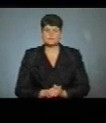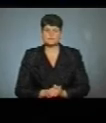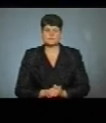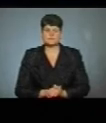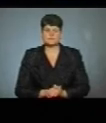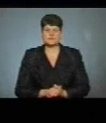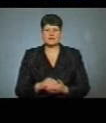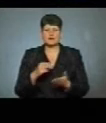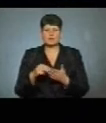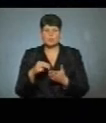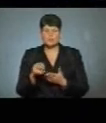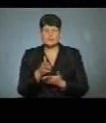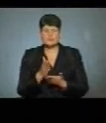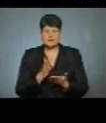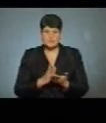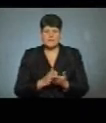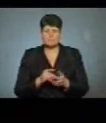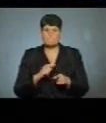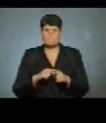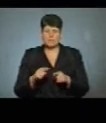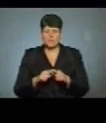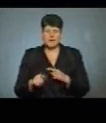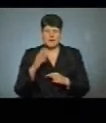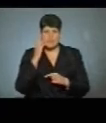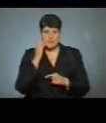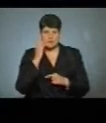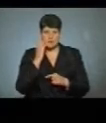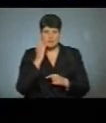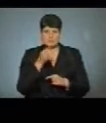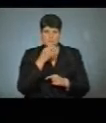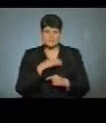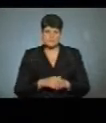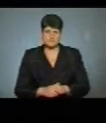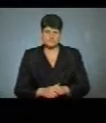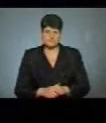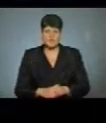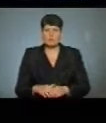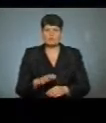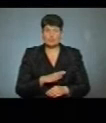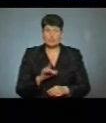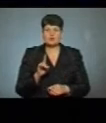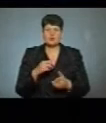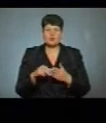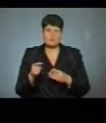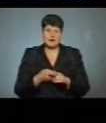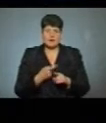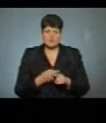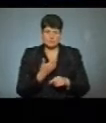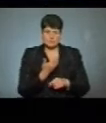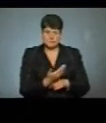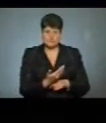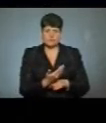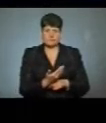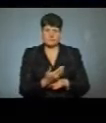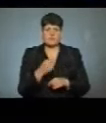день. Ходіть. Купила хліб, моркву, яблучко і таблетка. Буває, що купую картоплю її,